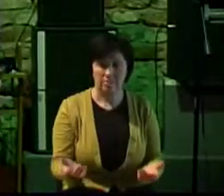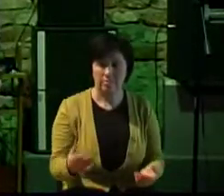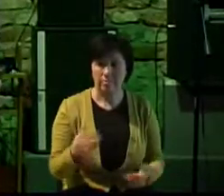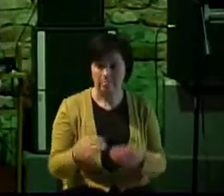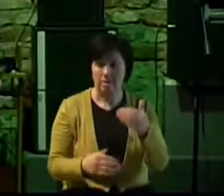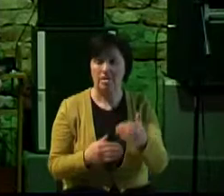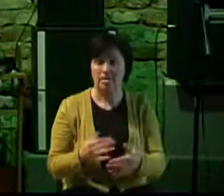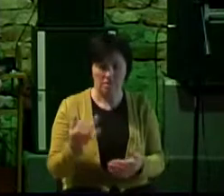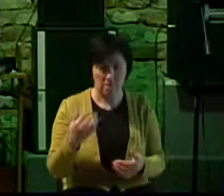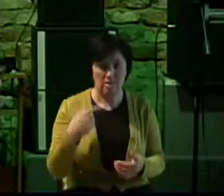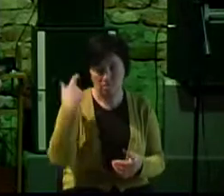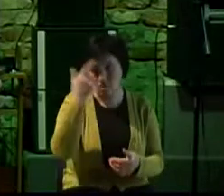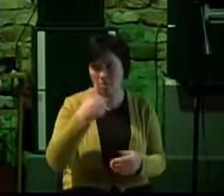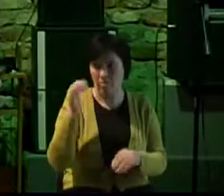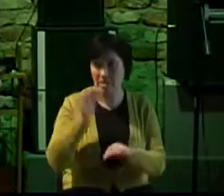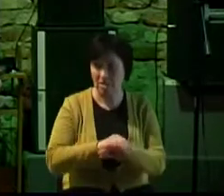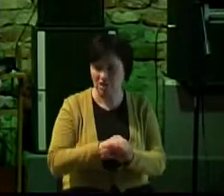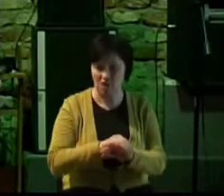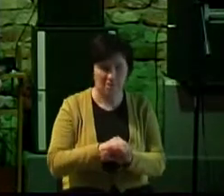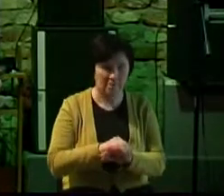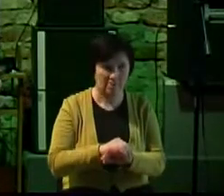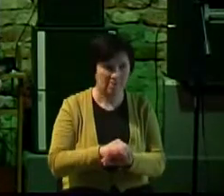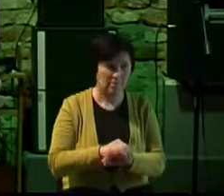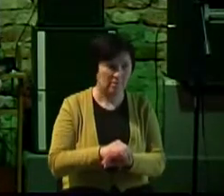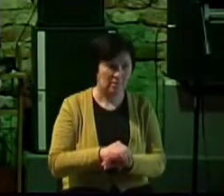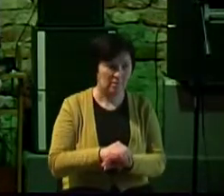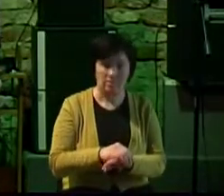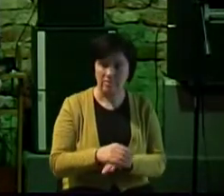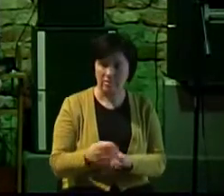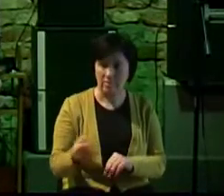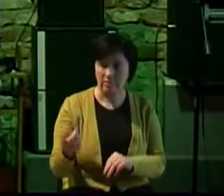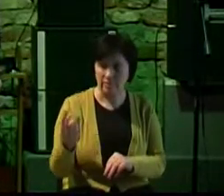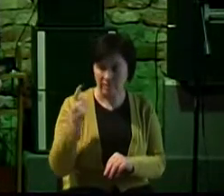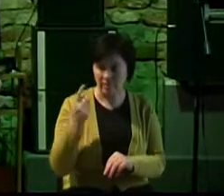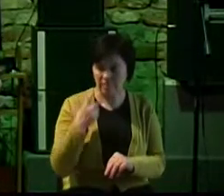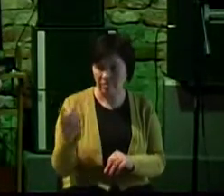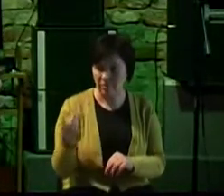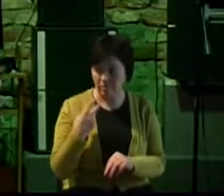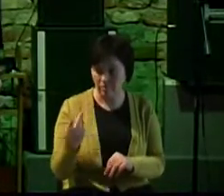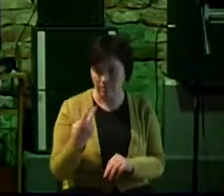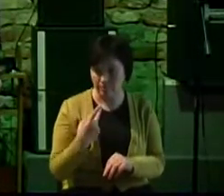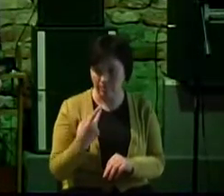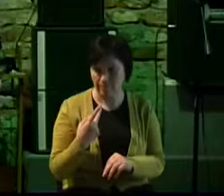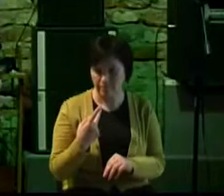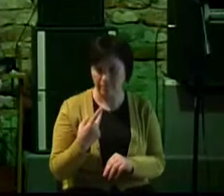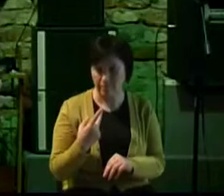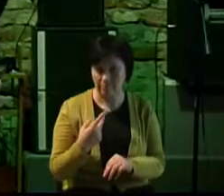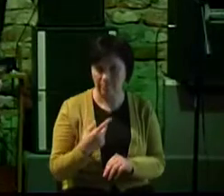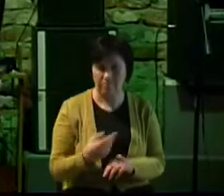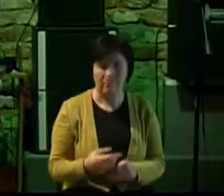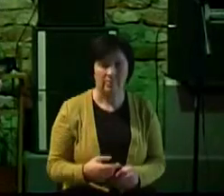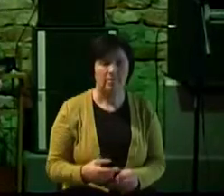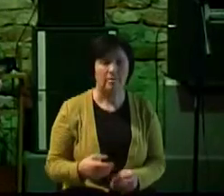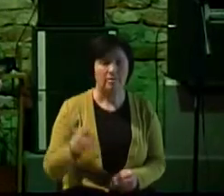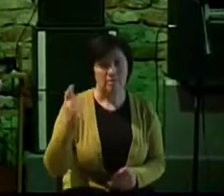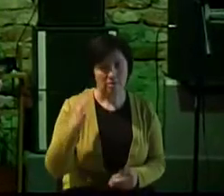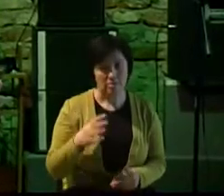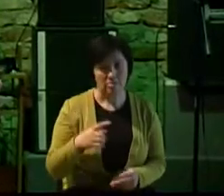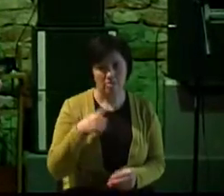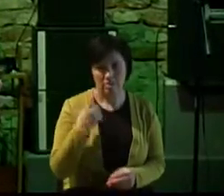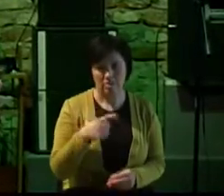Пойди и обличи его между тобой и им одним. Здесь Господь